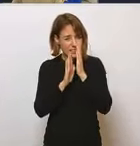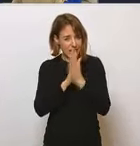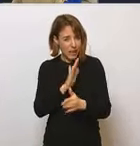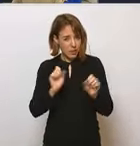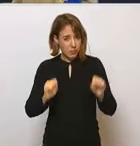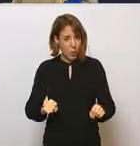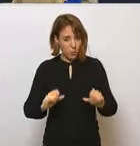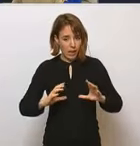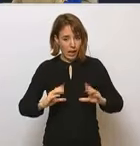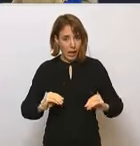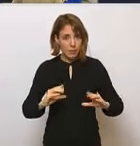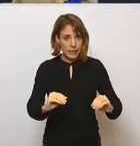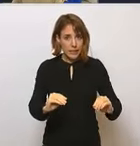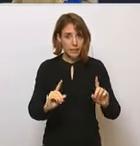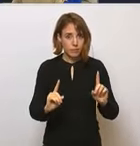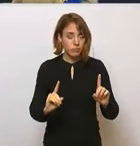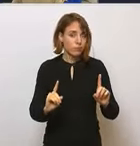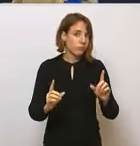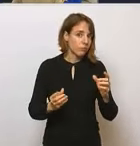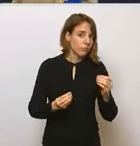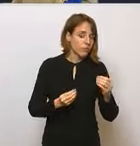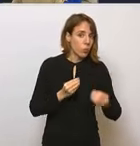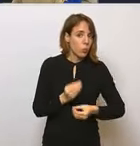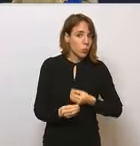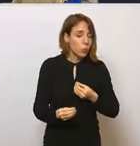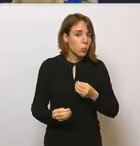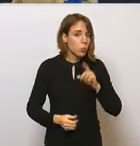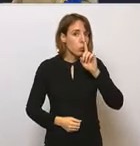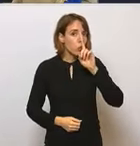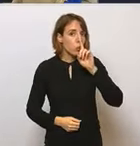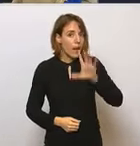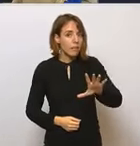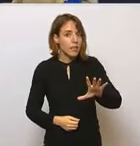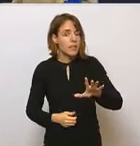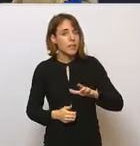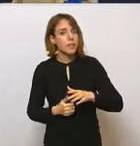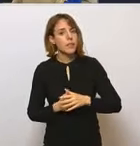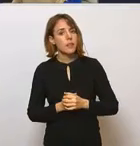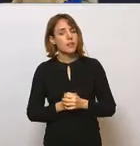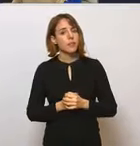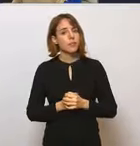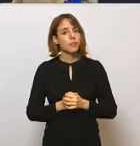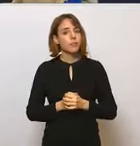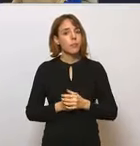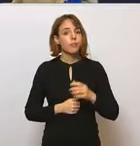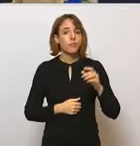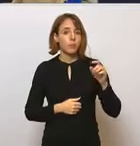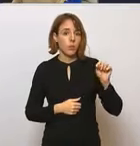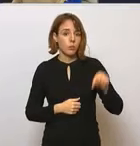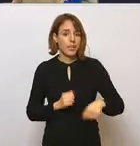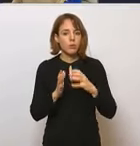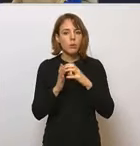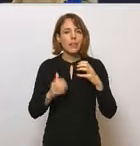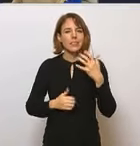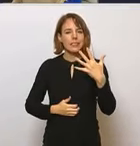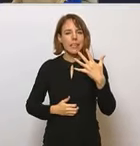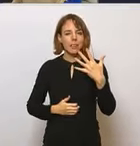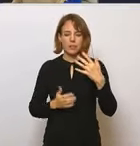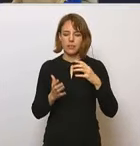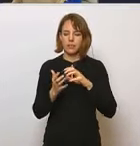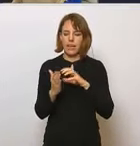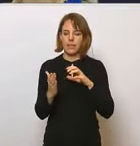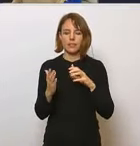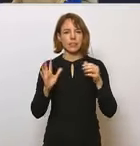est-ce que vous pensez que, en particulier, toutes les obligations qui sont dans l'article 5 et dans l'article 6